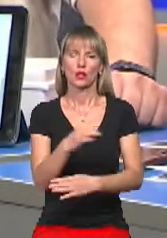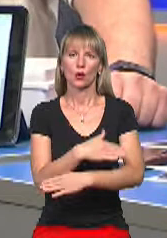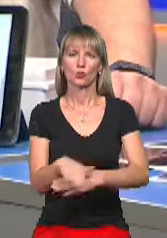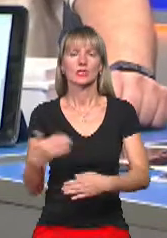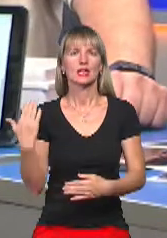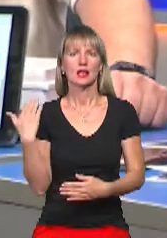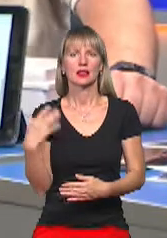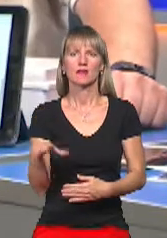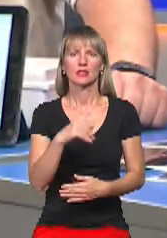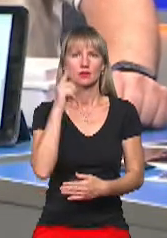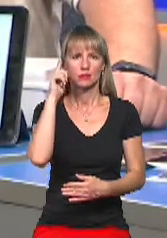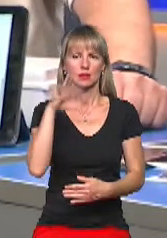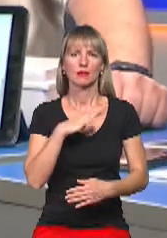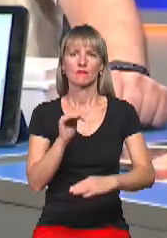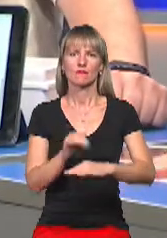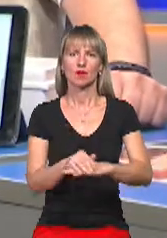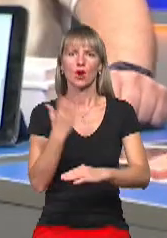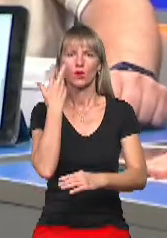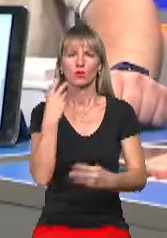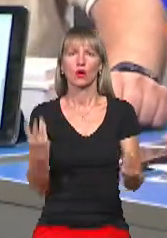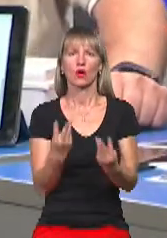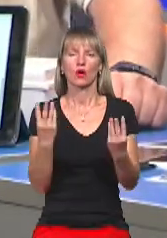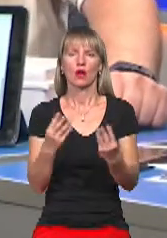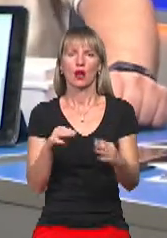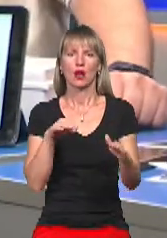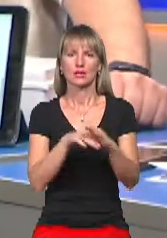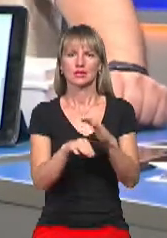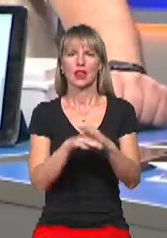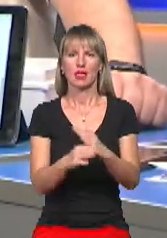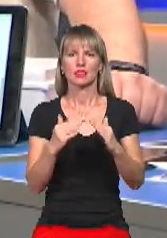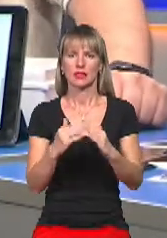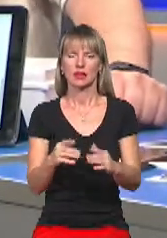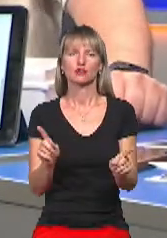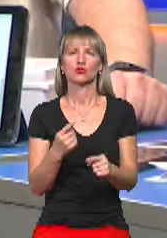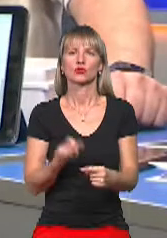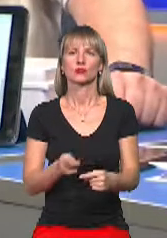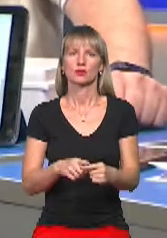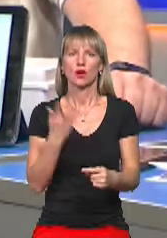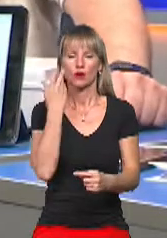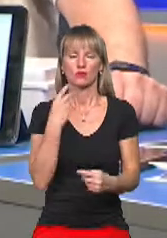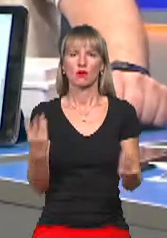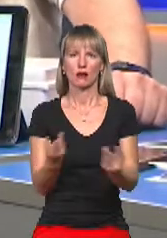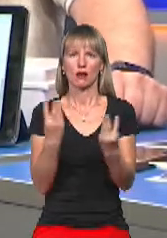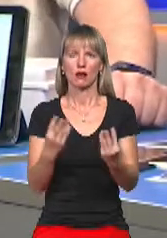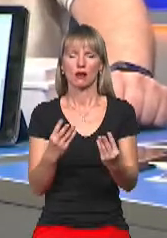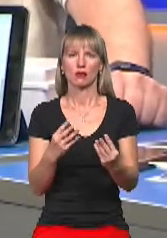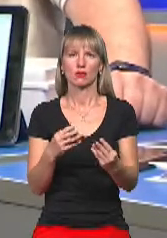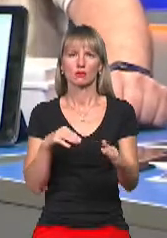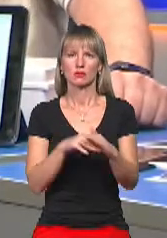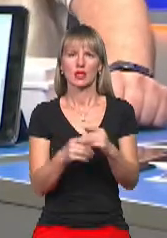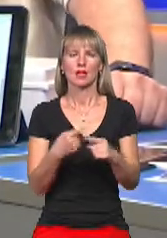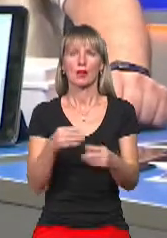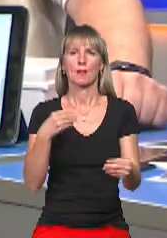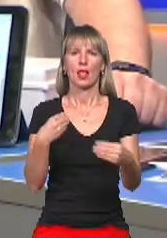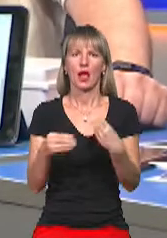Вот недавно всем известный был факт, когда горели у нас склады. Значит, а что такое, когда горит склад с холодильниками? Это и